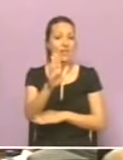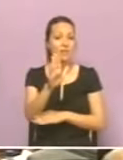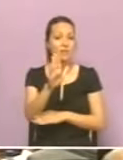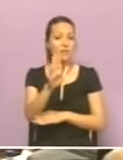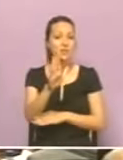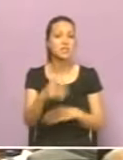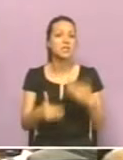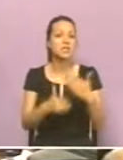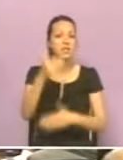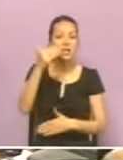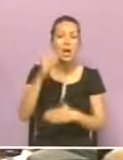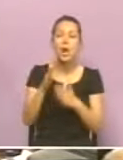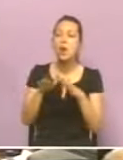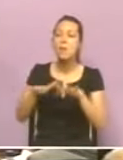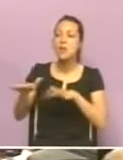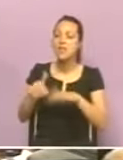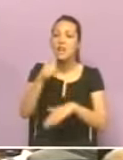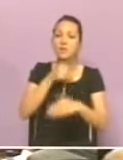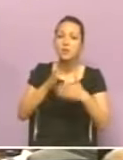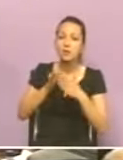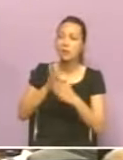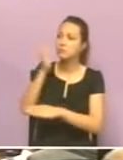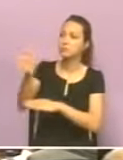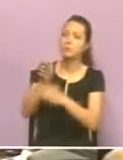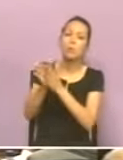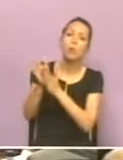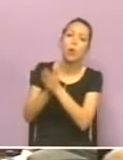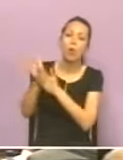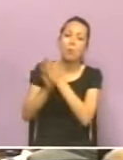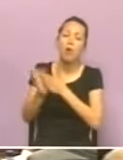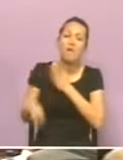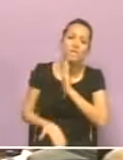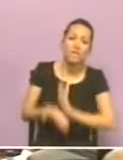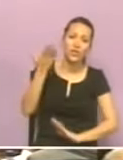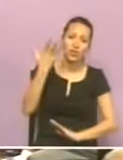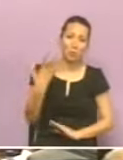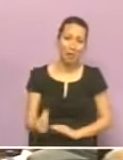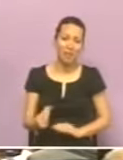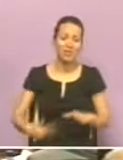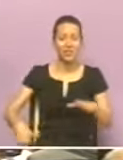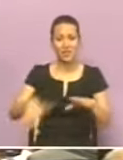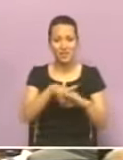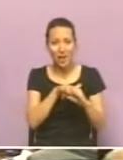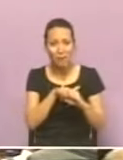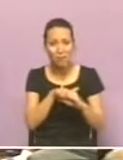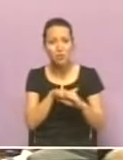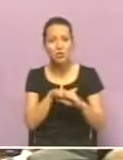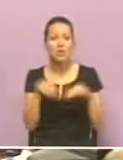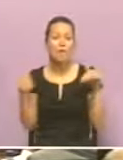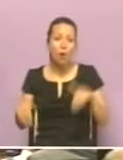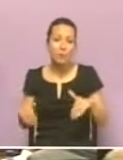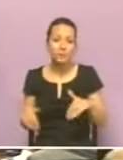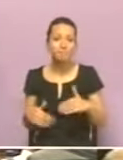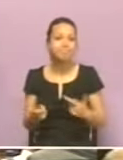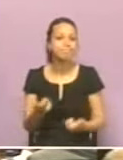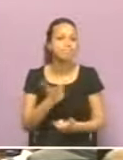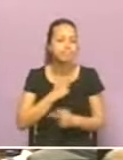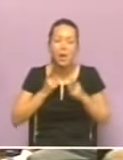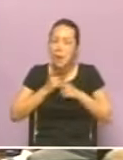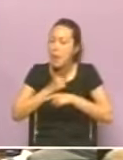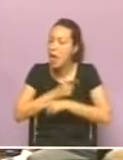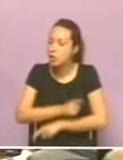Ministarstvo financija da mole da se odobri veći fond plata za zaposlene u predškolskoj ustanovi. Nažalost, to je nemoguće,